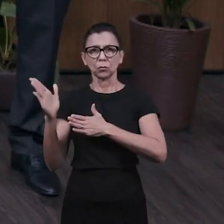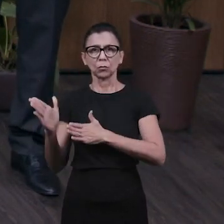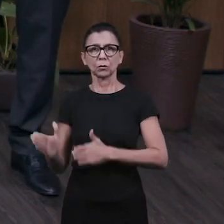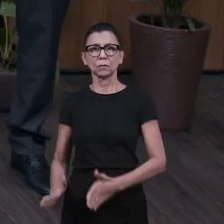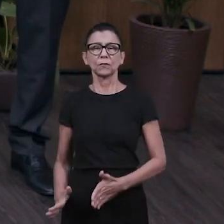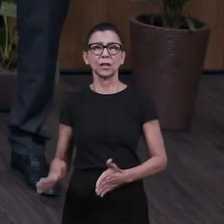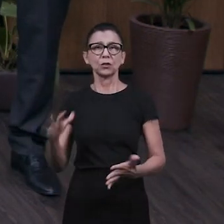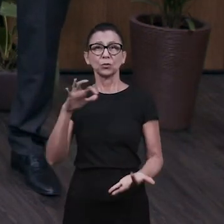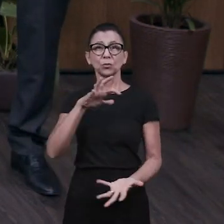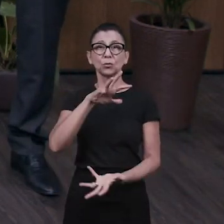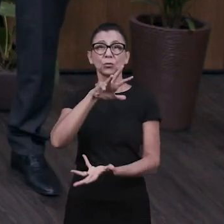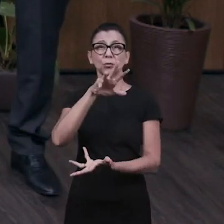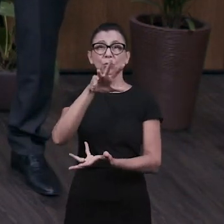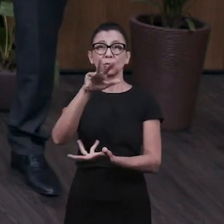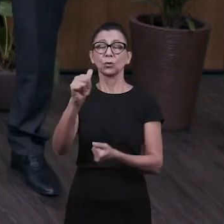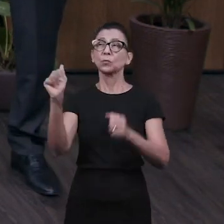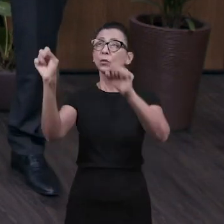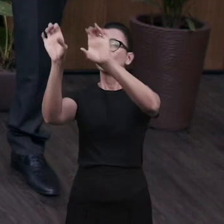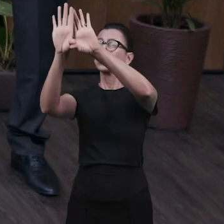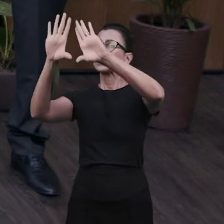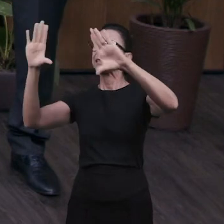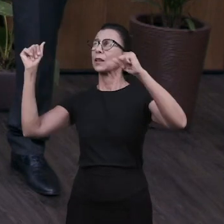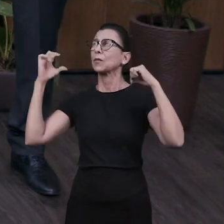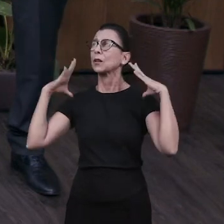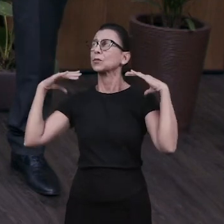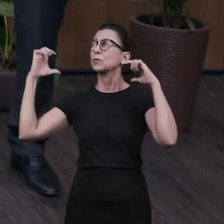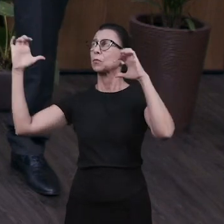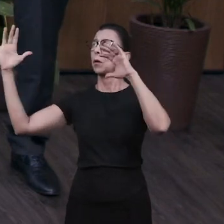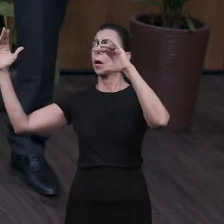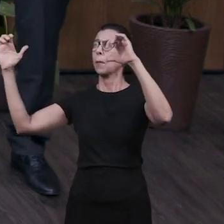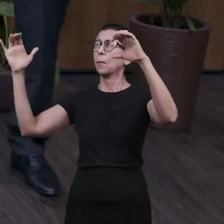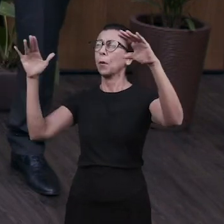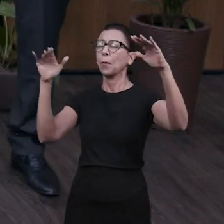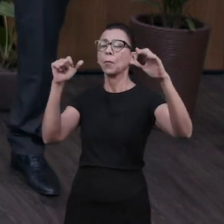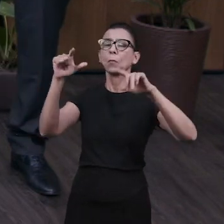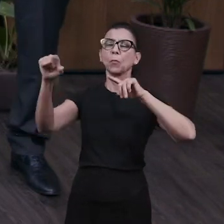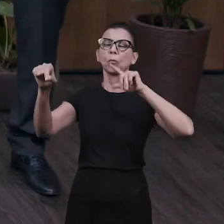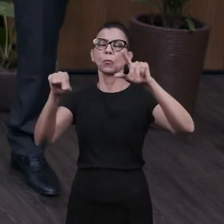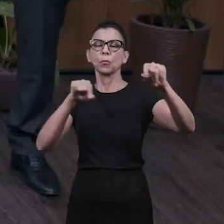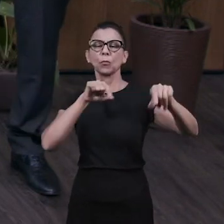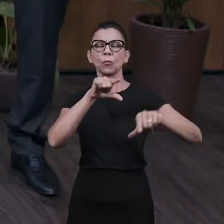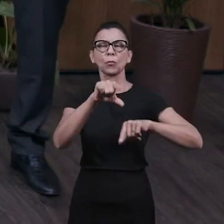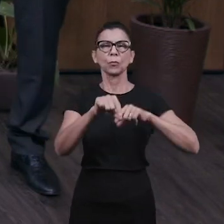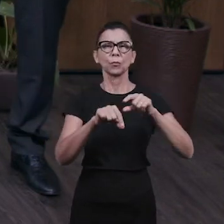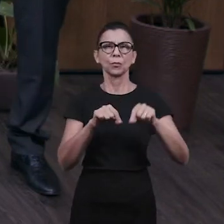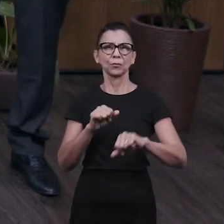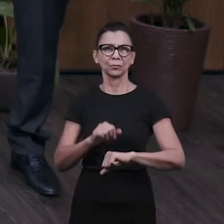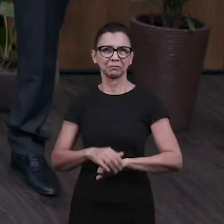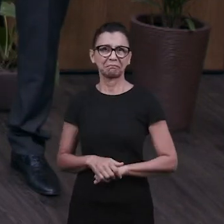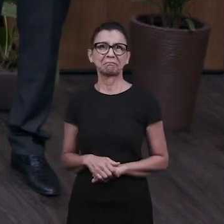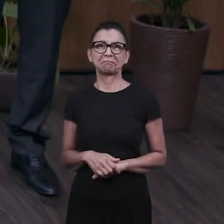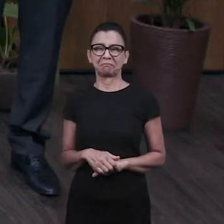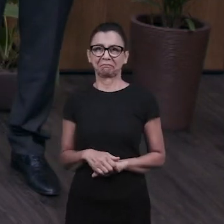d'une à l'autre extrémité du ciel, qu'on se trouve en Matthieu chapitre 24, verset 31.